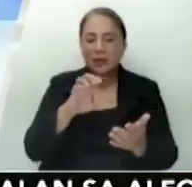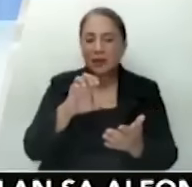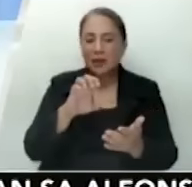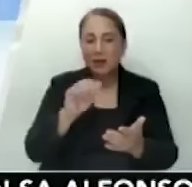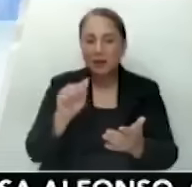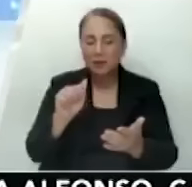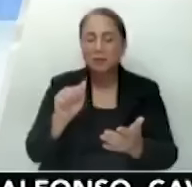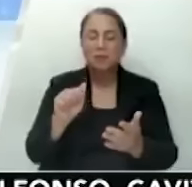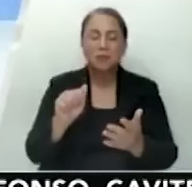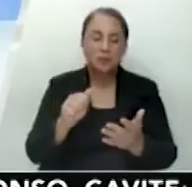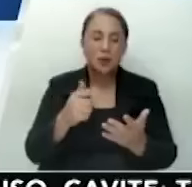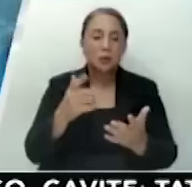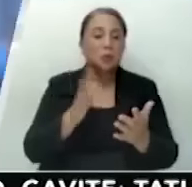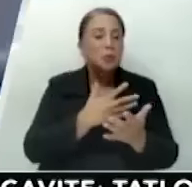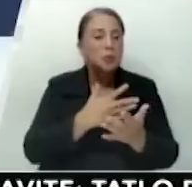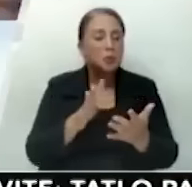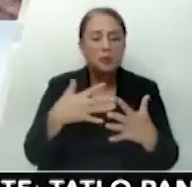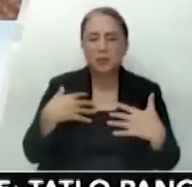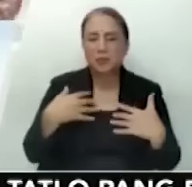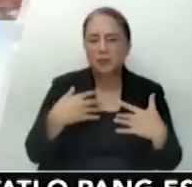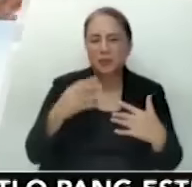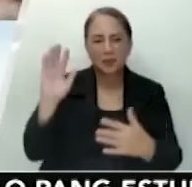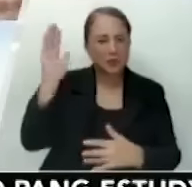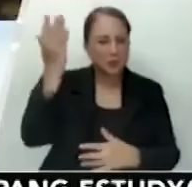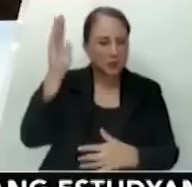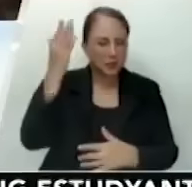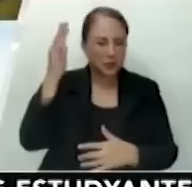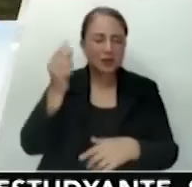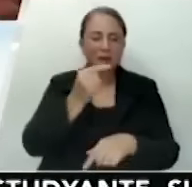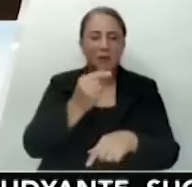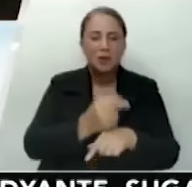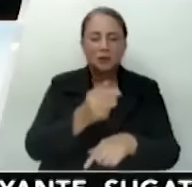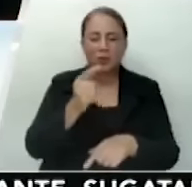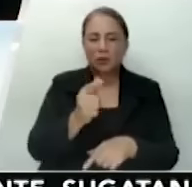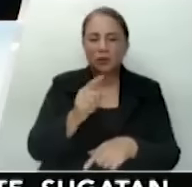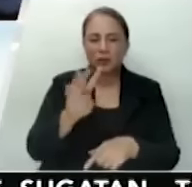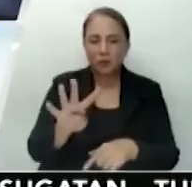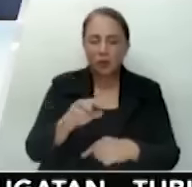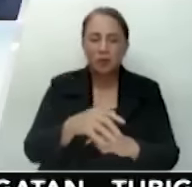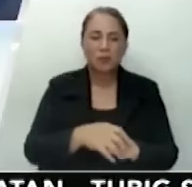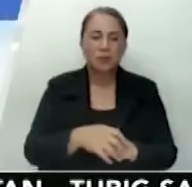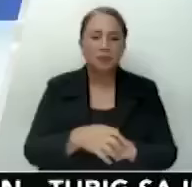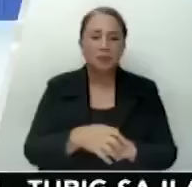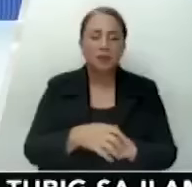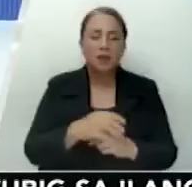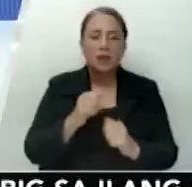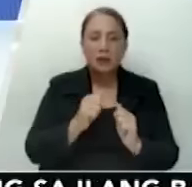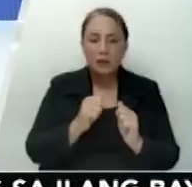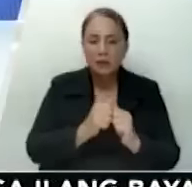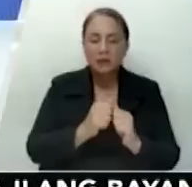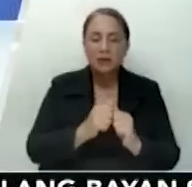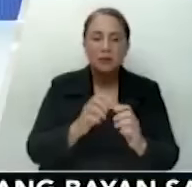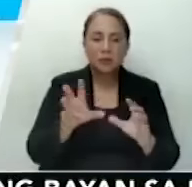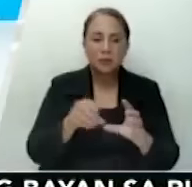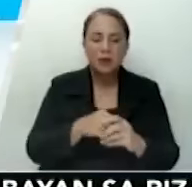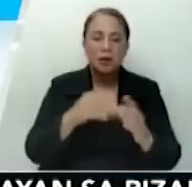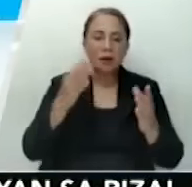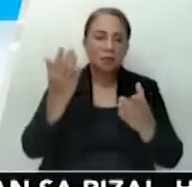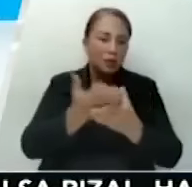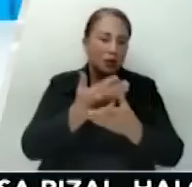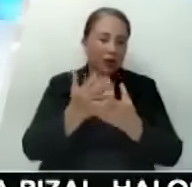EA sa kilig ang mga kandidata na Miss Guimaras 2024 at fans bilang bahagi pa rin ng Manggahan Festival.